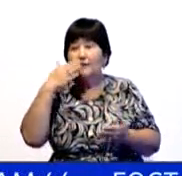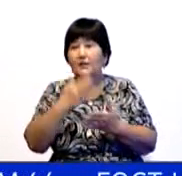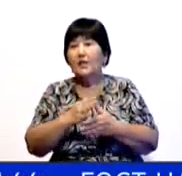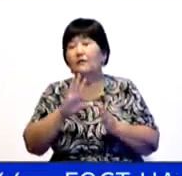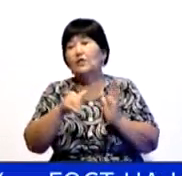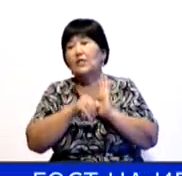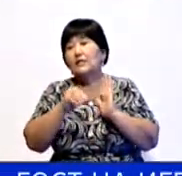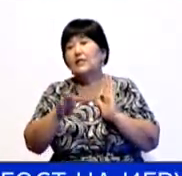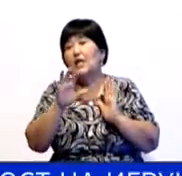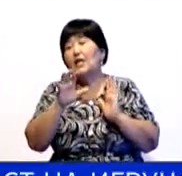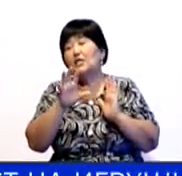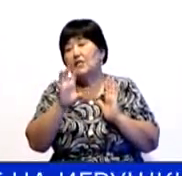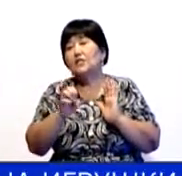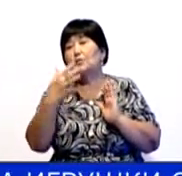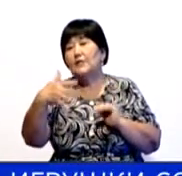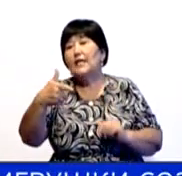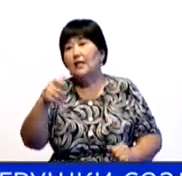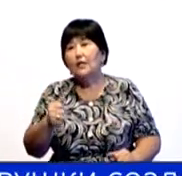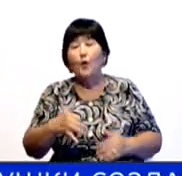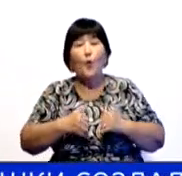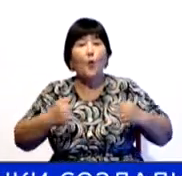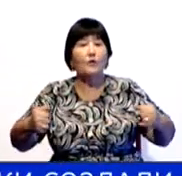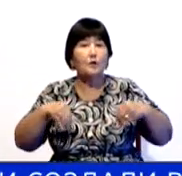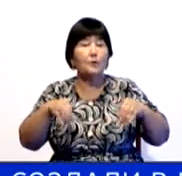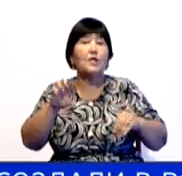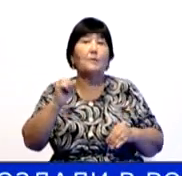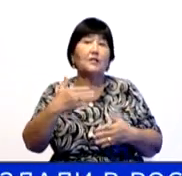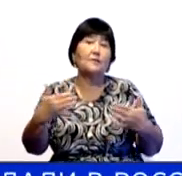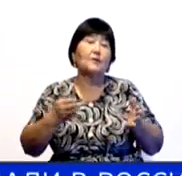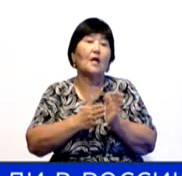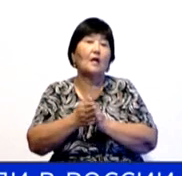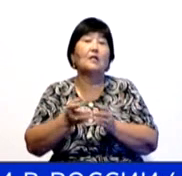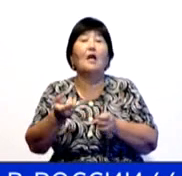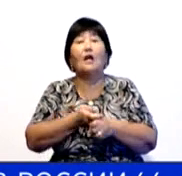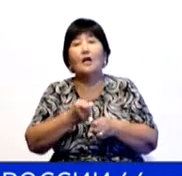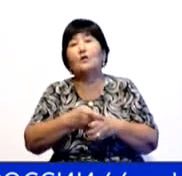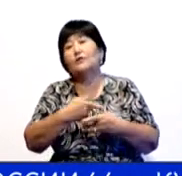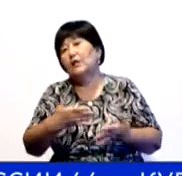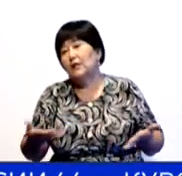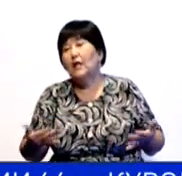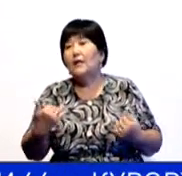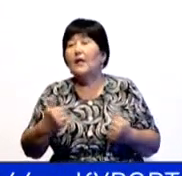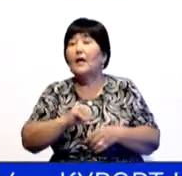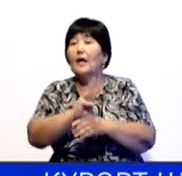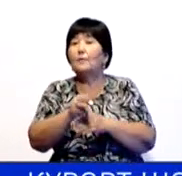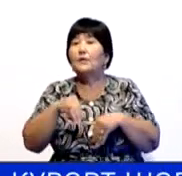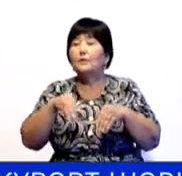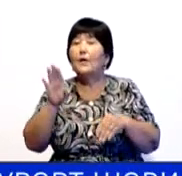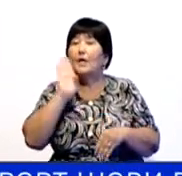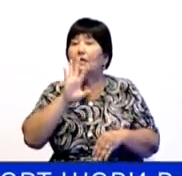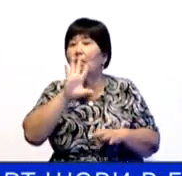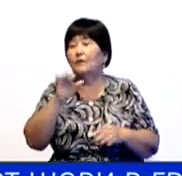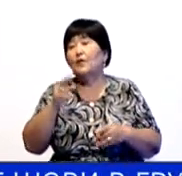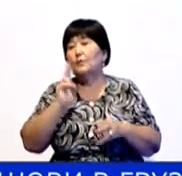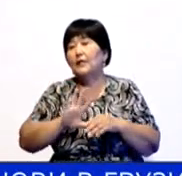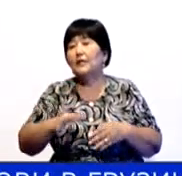всего 6450 гектаров. Увеличены площади бахчевых культур, картофеля, овощей и кормов. Задача – обеспечить поливом все посевы и без